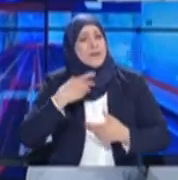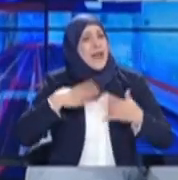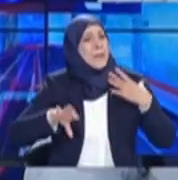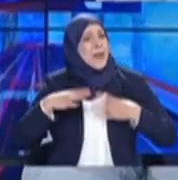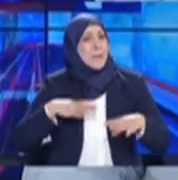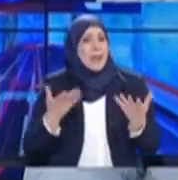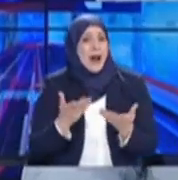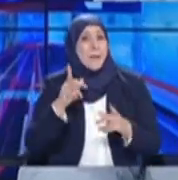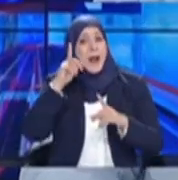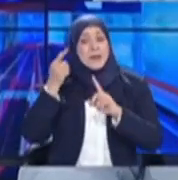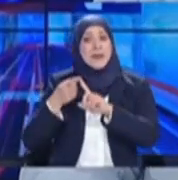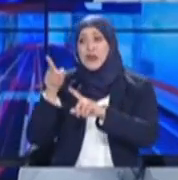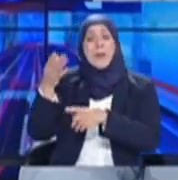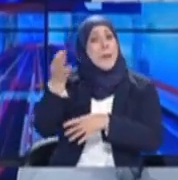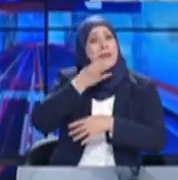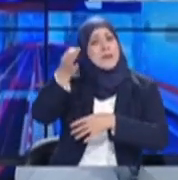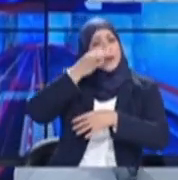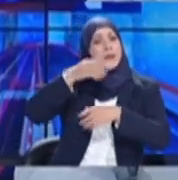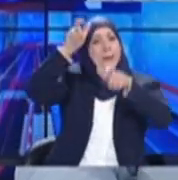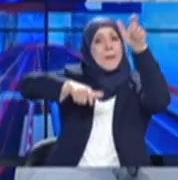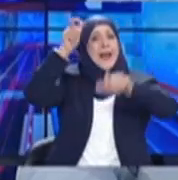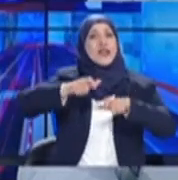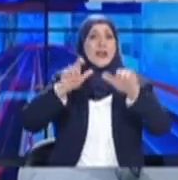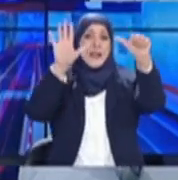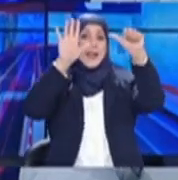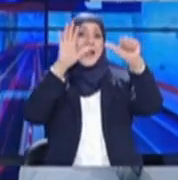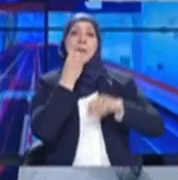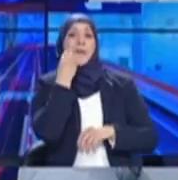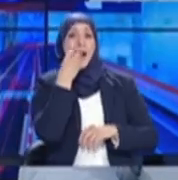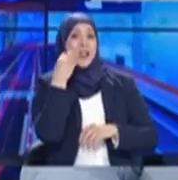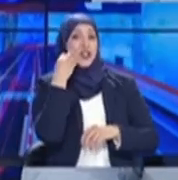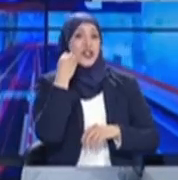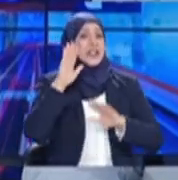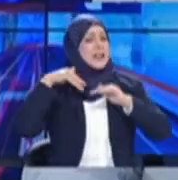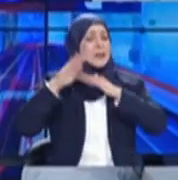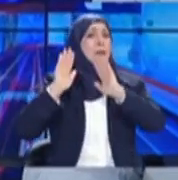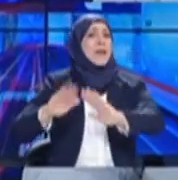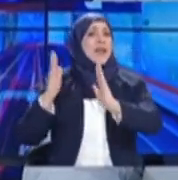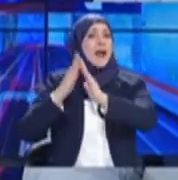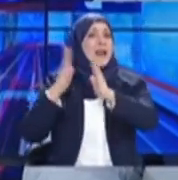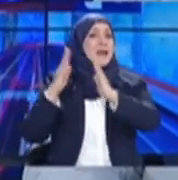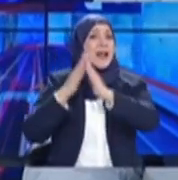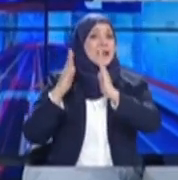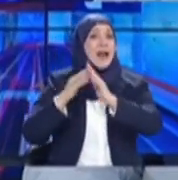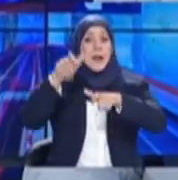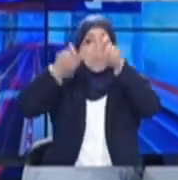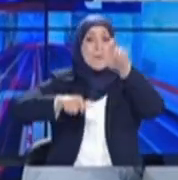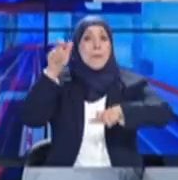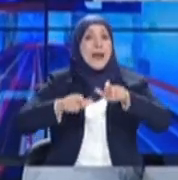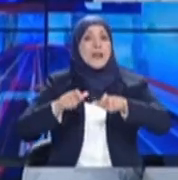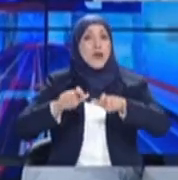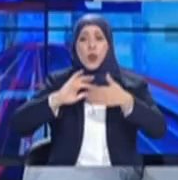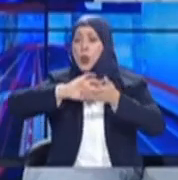الجولان الناس ويجعلهم اليوم يلتزموا ان شاء الله بالقانون يكونوا موجودين في ايضا في الحجر